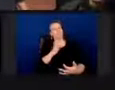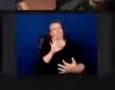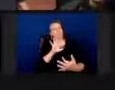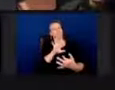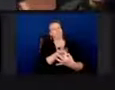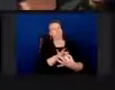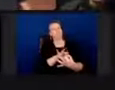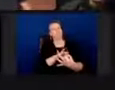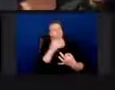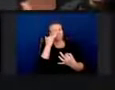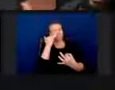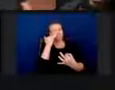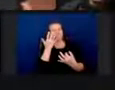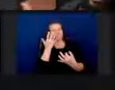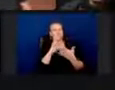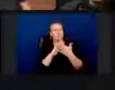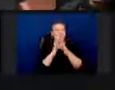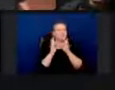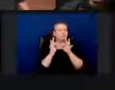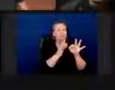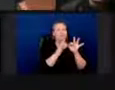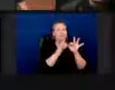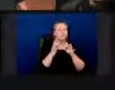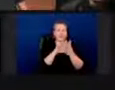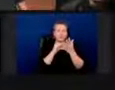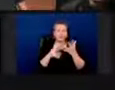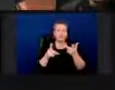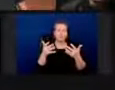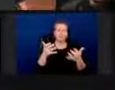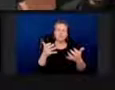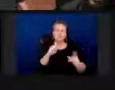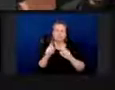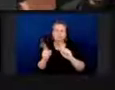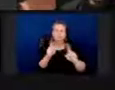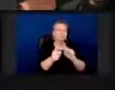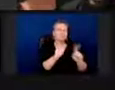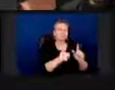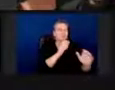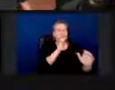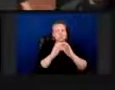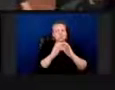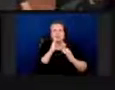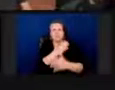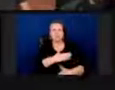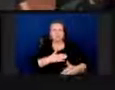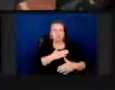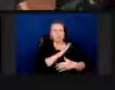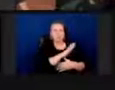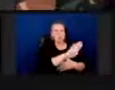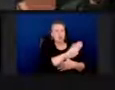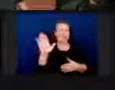لها طبعا طابع مختلف، والطلبة يريدون أن